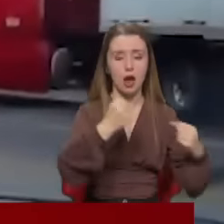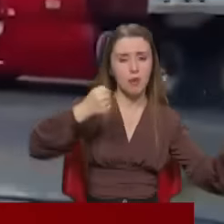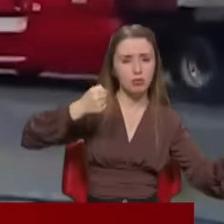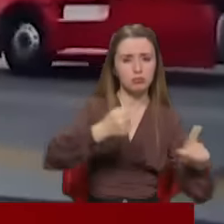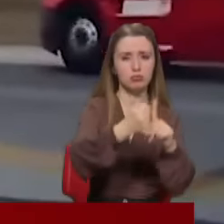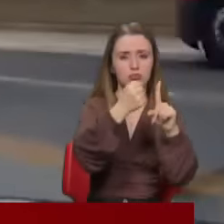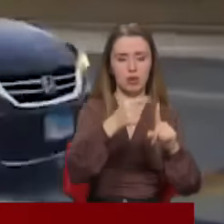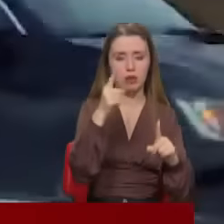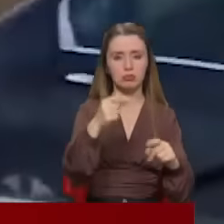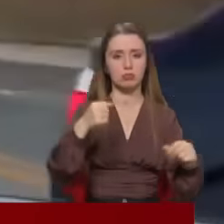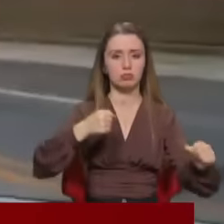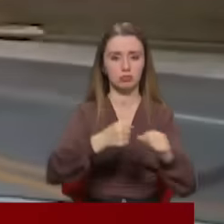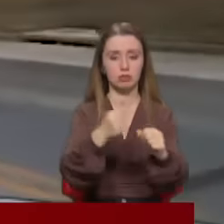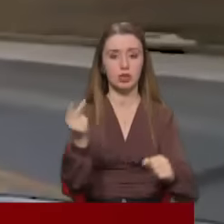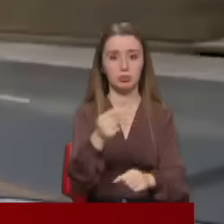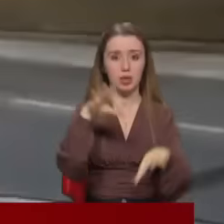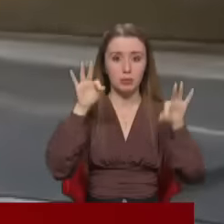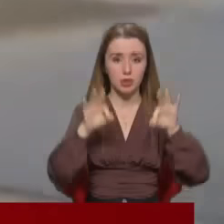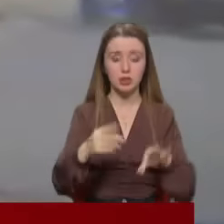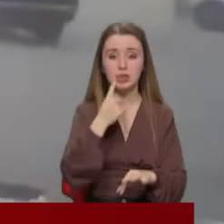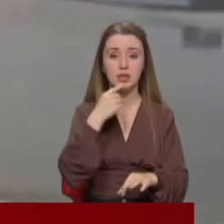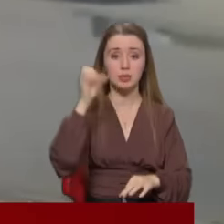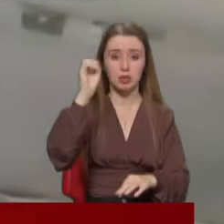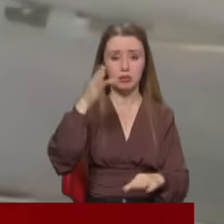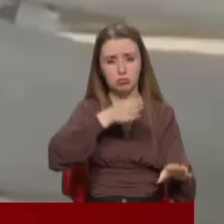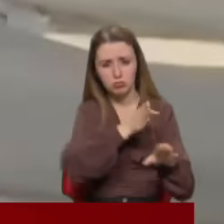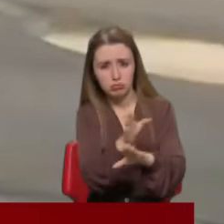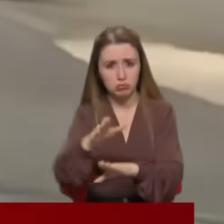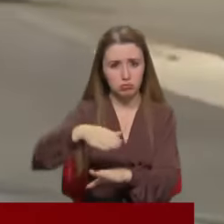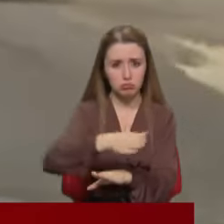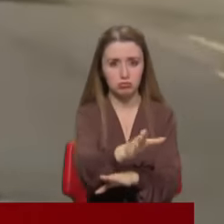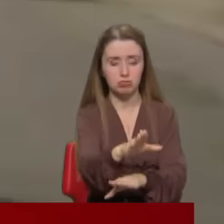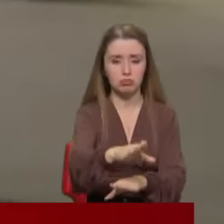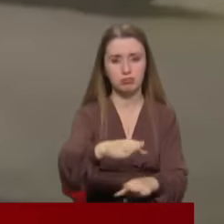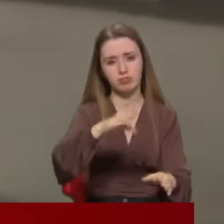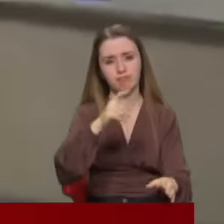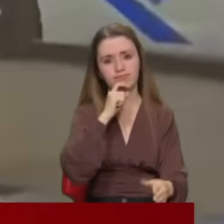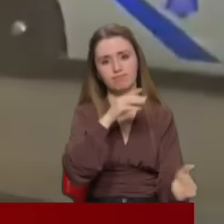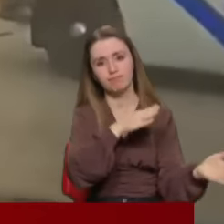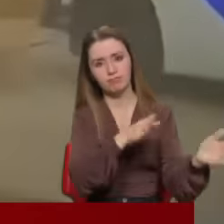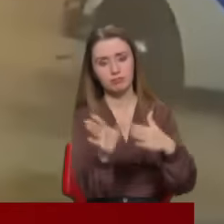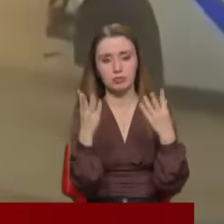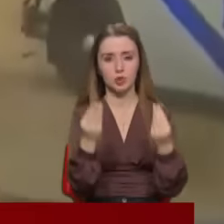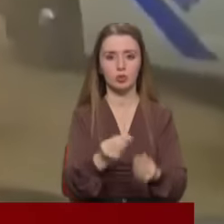şüpheliler kaçmaya başladı. Kırmızı ışıklarda geçip makas atarken yoldan çıktılar.